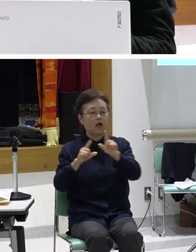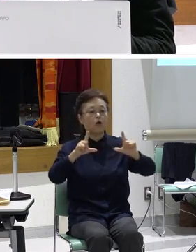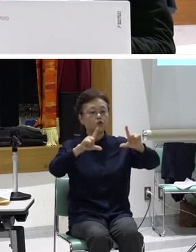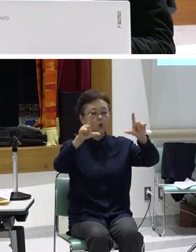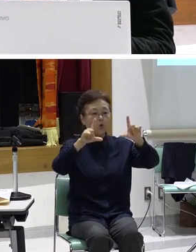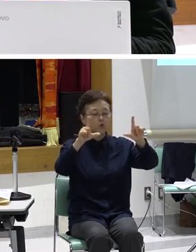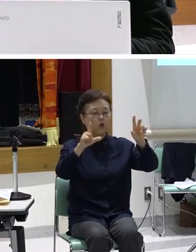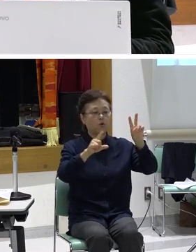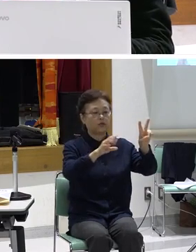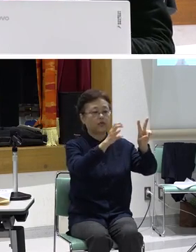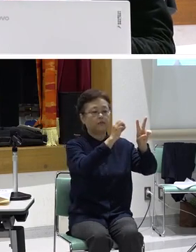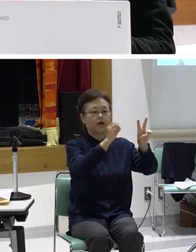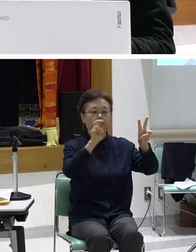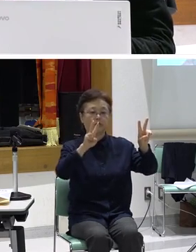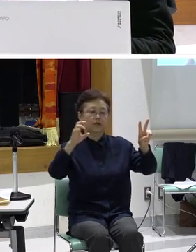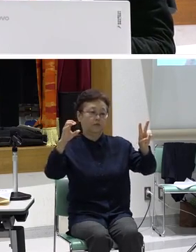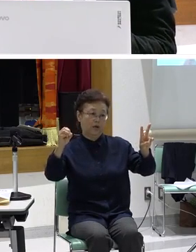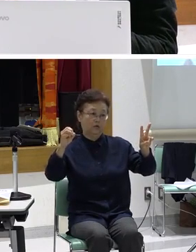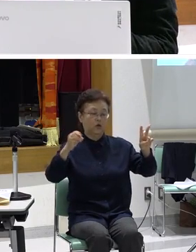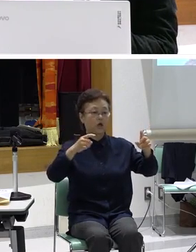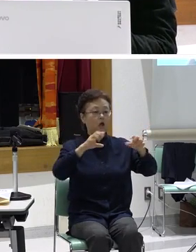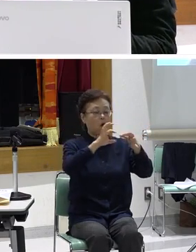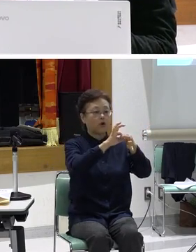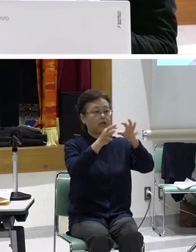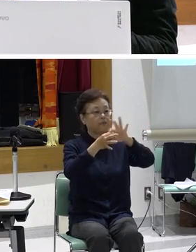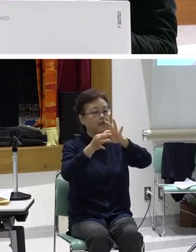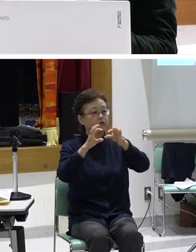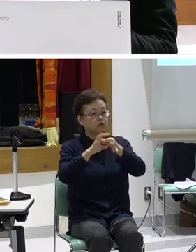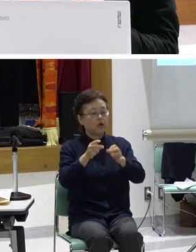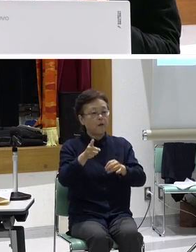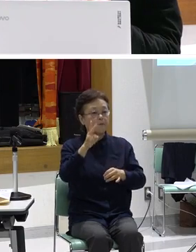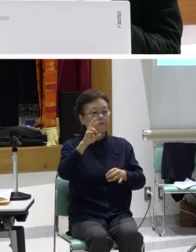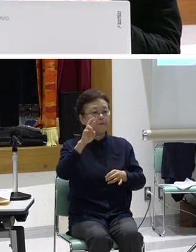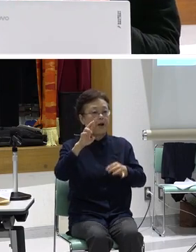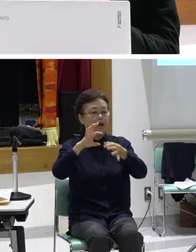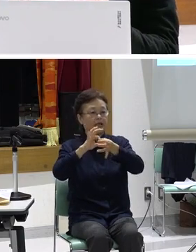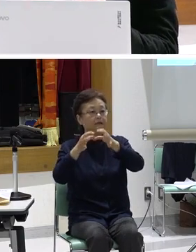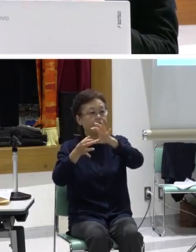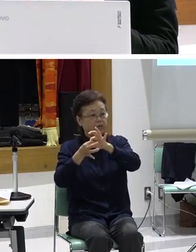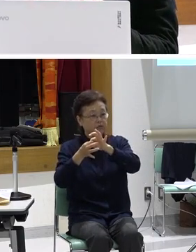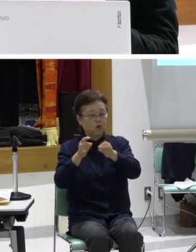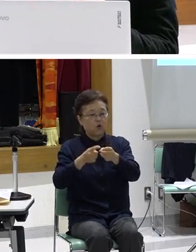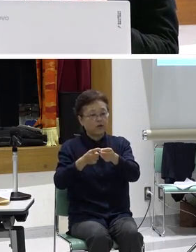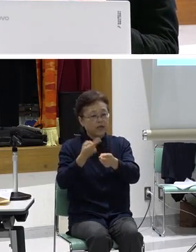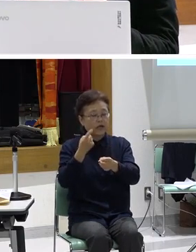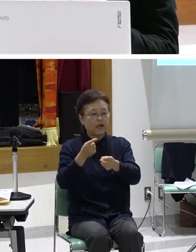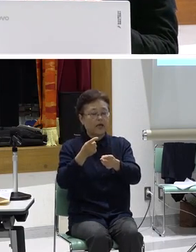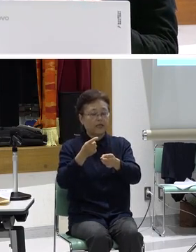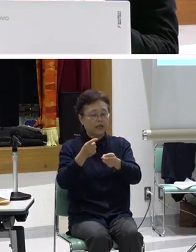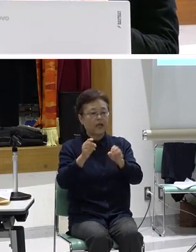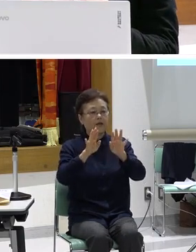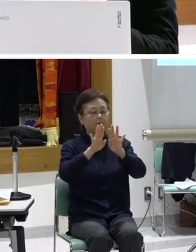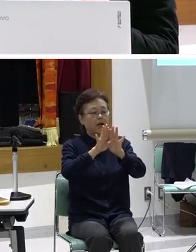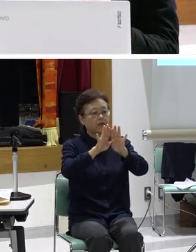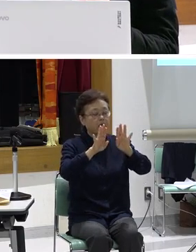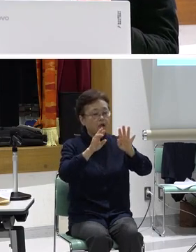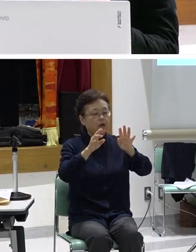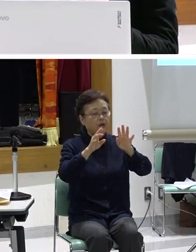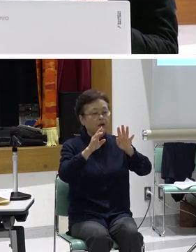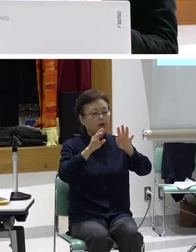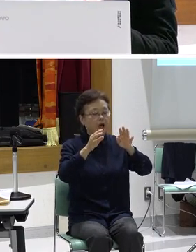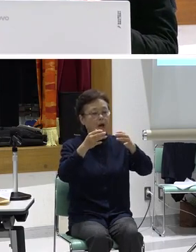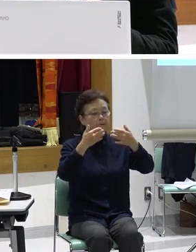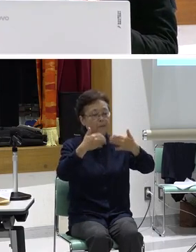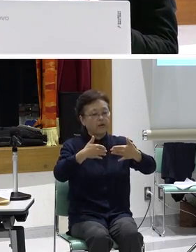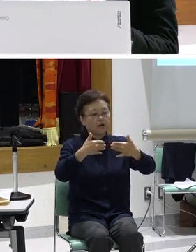オリンピック・パラリンピックを契機に、バリアフリーをさらに前へ進めていこう、 ということで、オリパラでそこそこいろんな基準